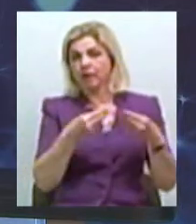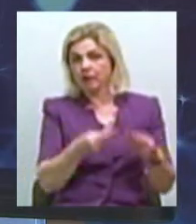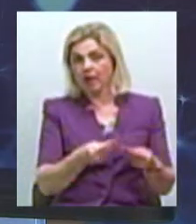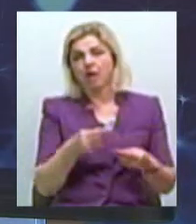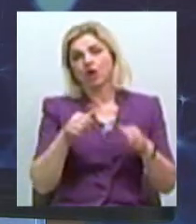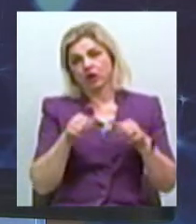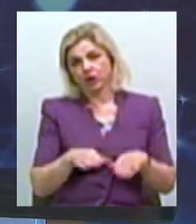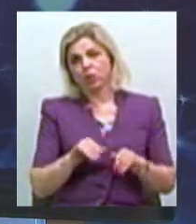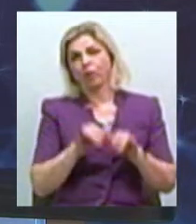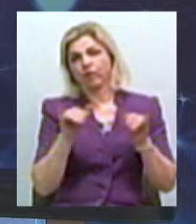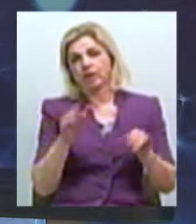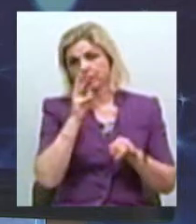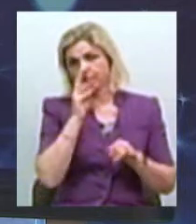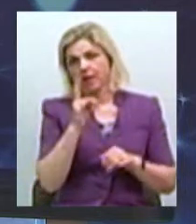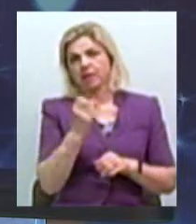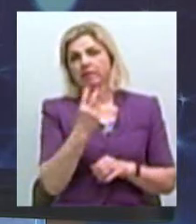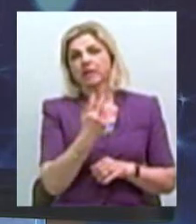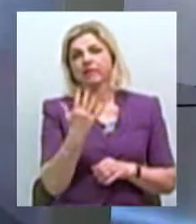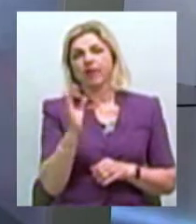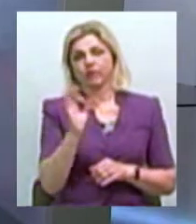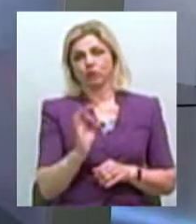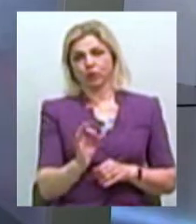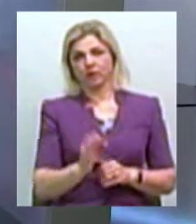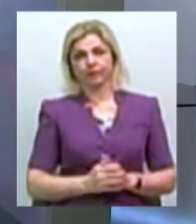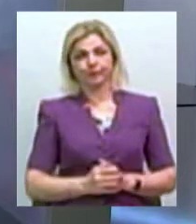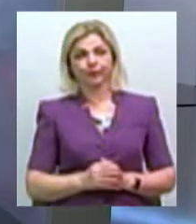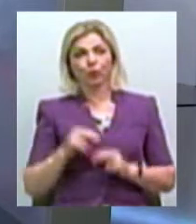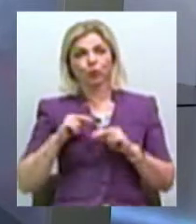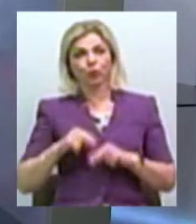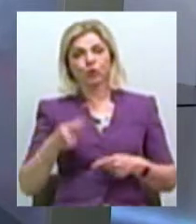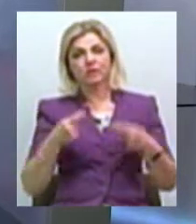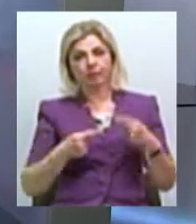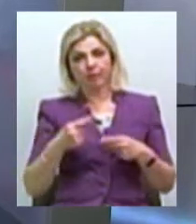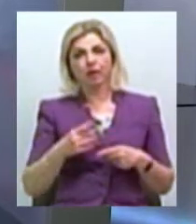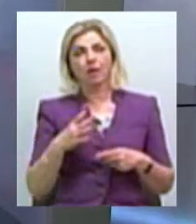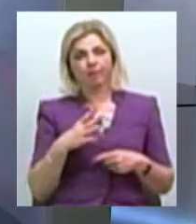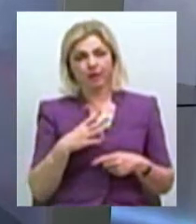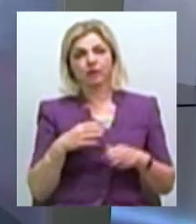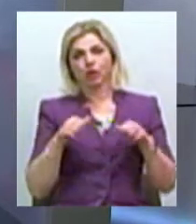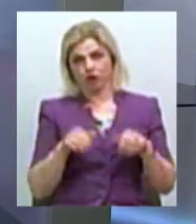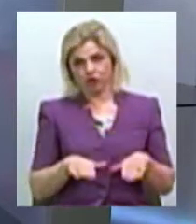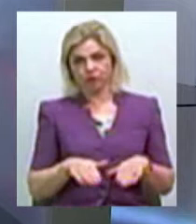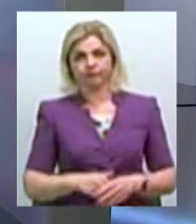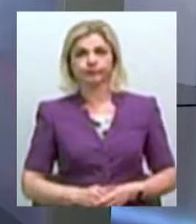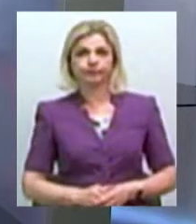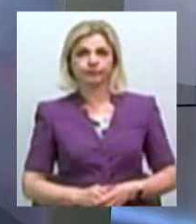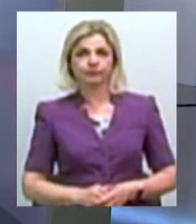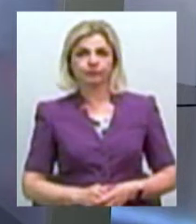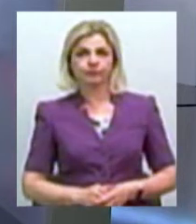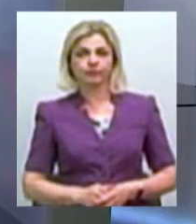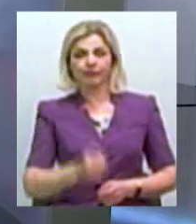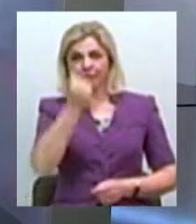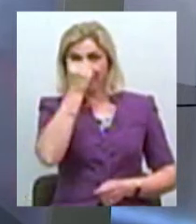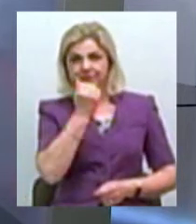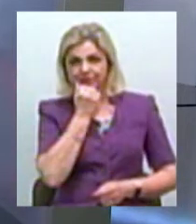вирішив збільшити на 25%. Тобто трудовий спір був розв'язаний? Вирішений, так. Вирішений. Оксана,